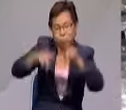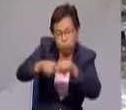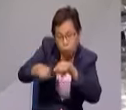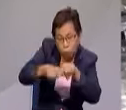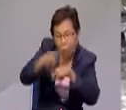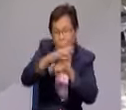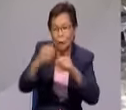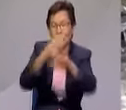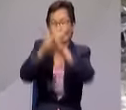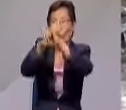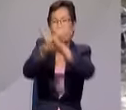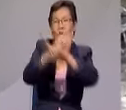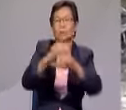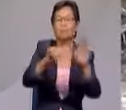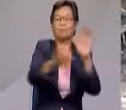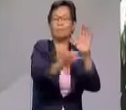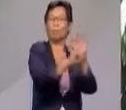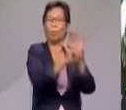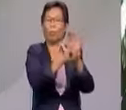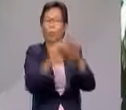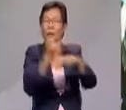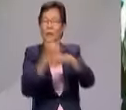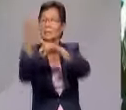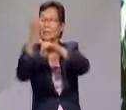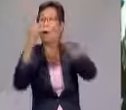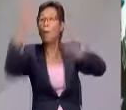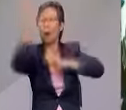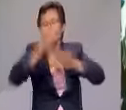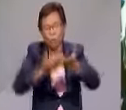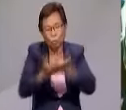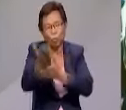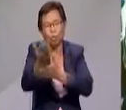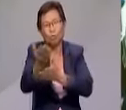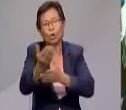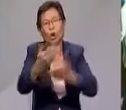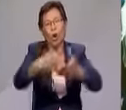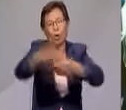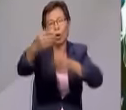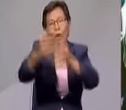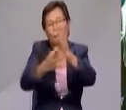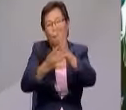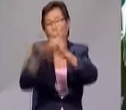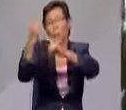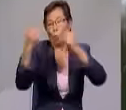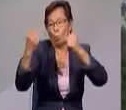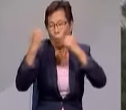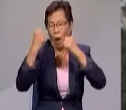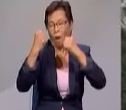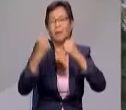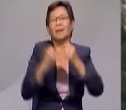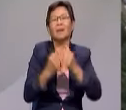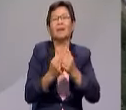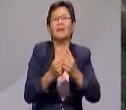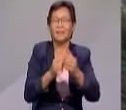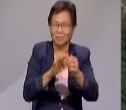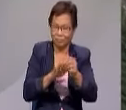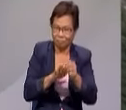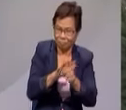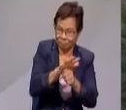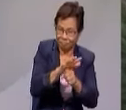dan mengukuhkan imej industri sawit negara sekaligus memastikan pengeluaran minyak sawit mapan memenuhi permintaan